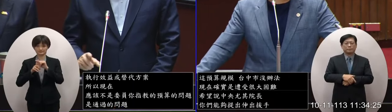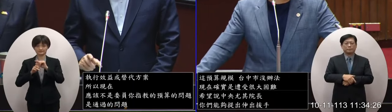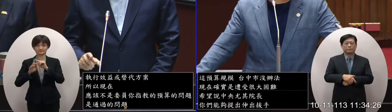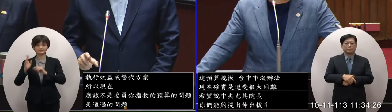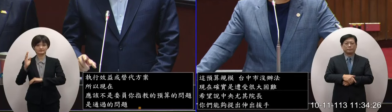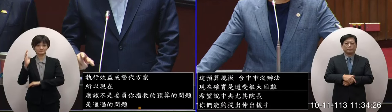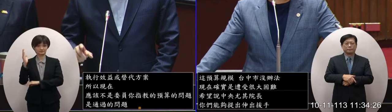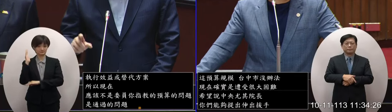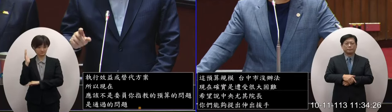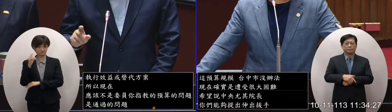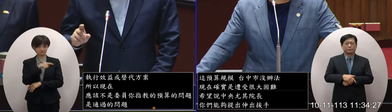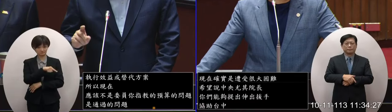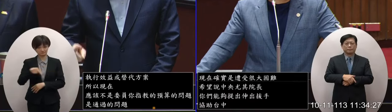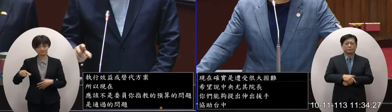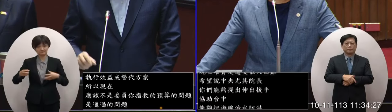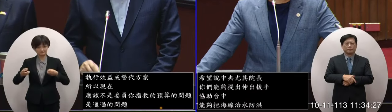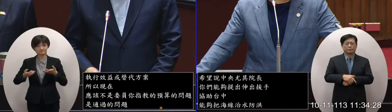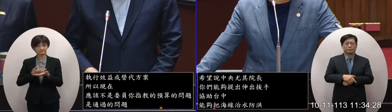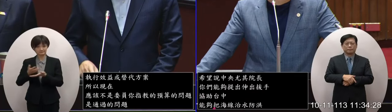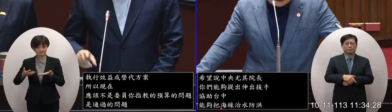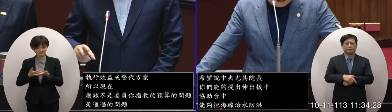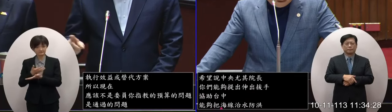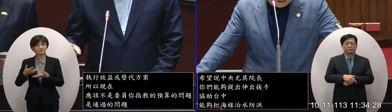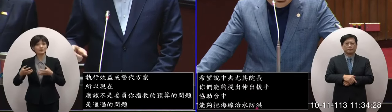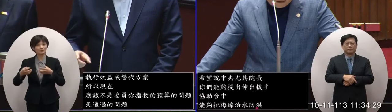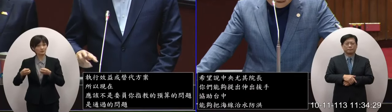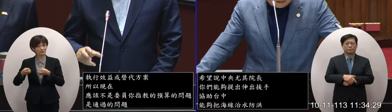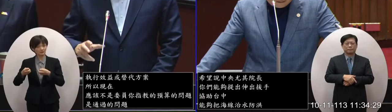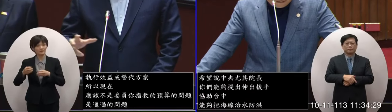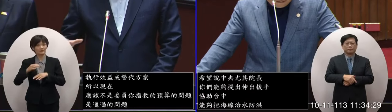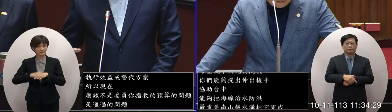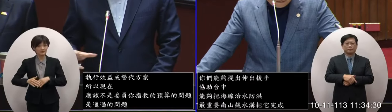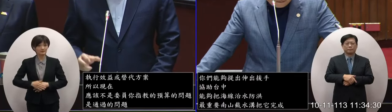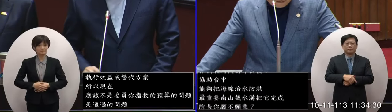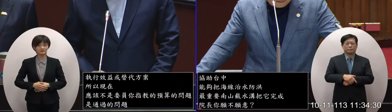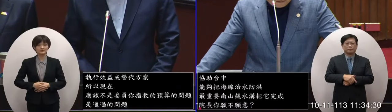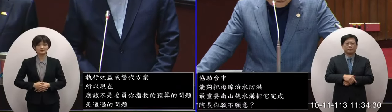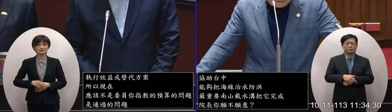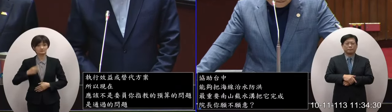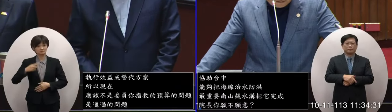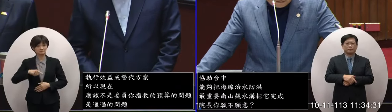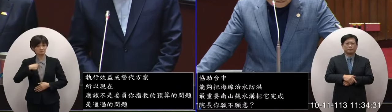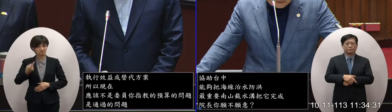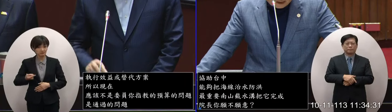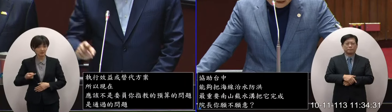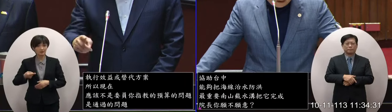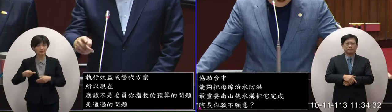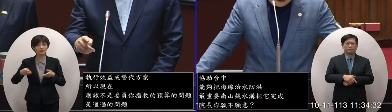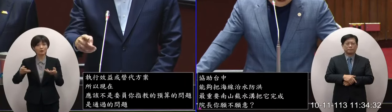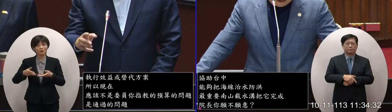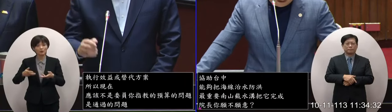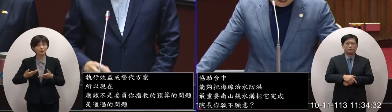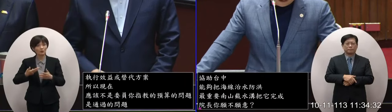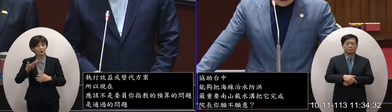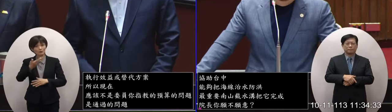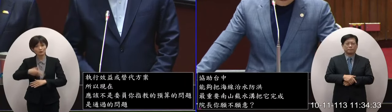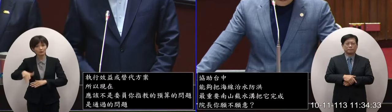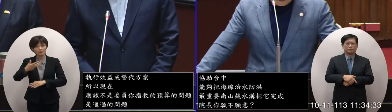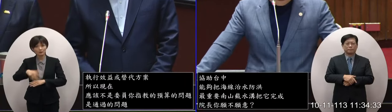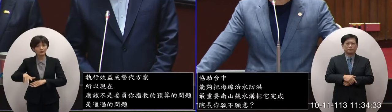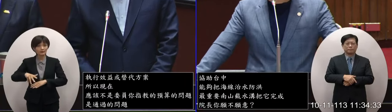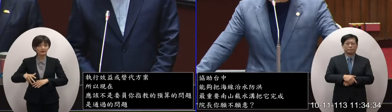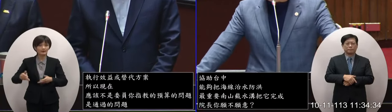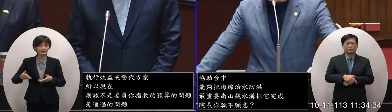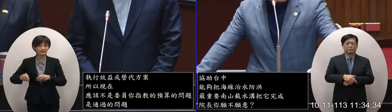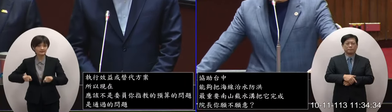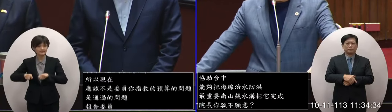来讨论，那怎么样来合作？那么下一个阶段这个治水的这个计划那么因为您刚才所讲的这个